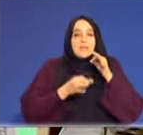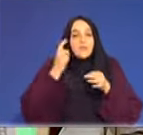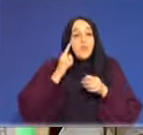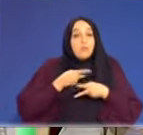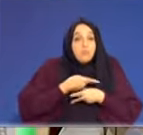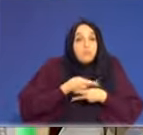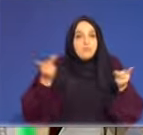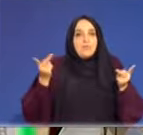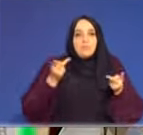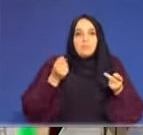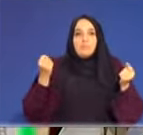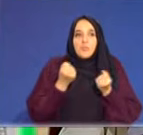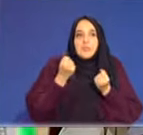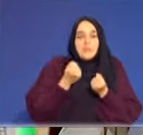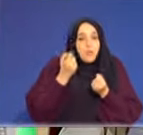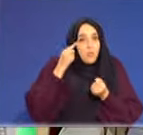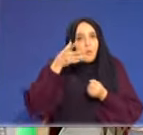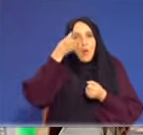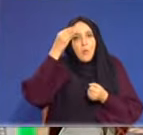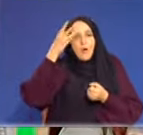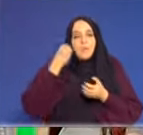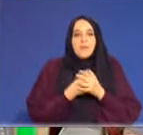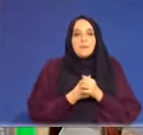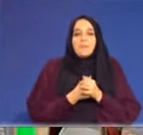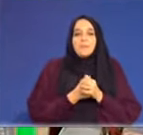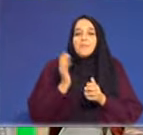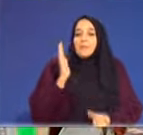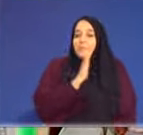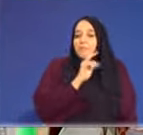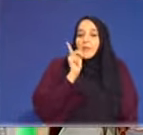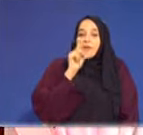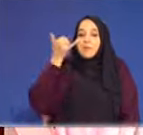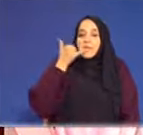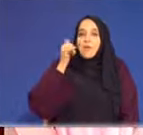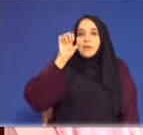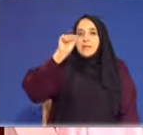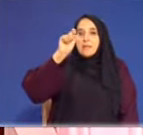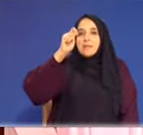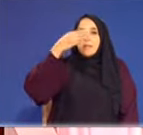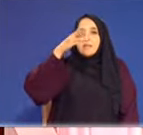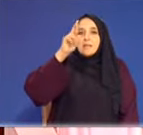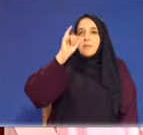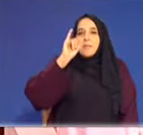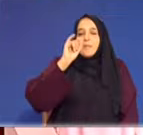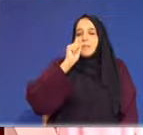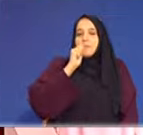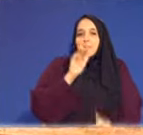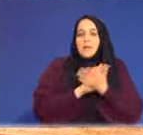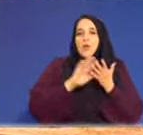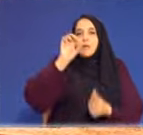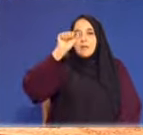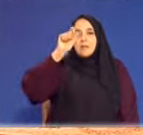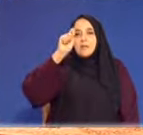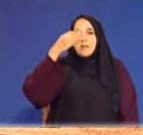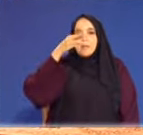لدى المواطن الجزائري. سمرة من بومردة، السلام عليكم. سمرة، السلام عليكم أختي